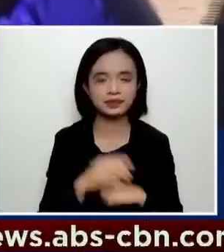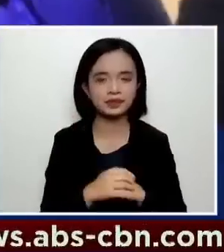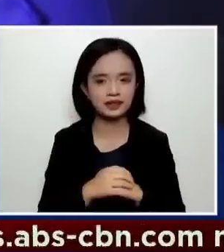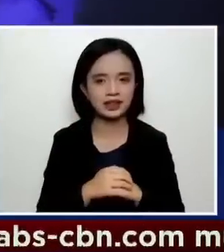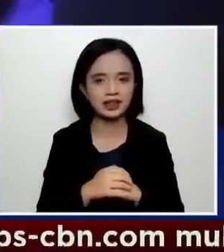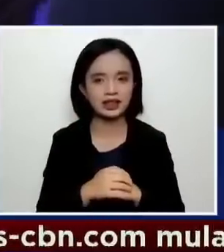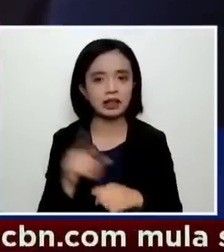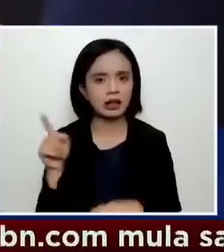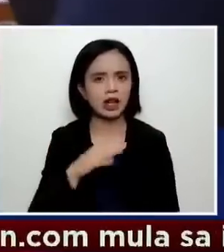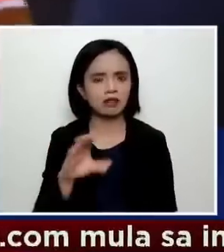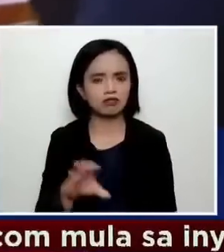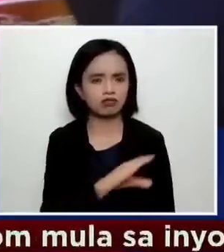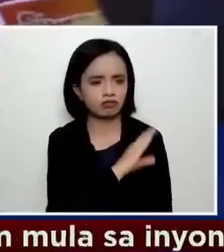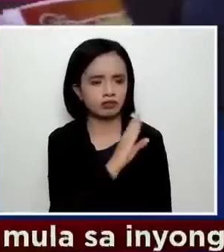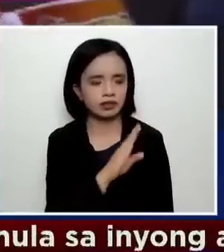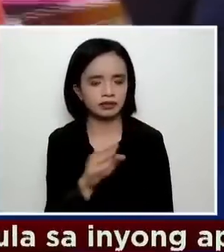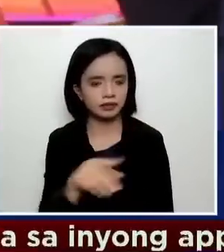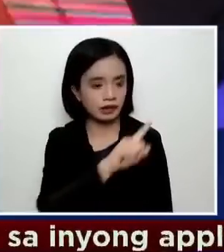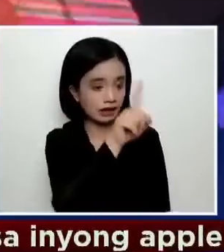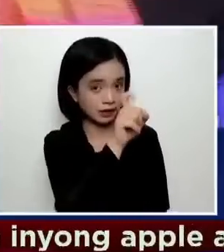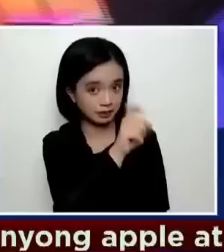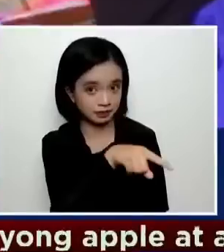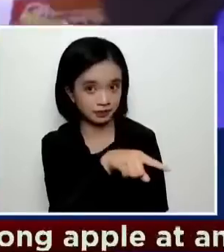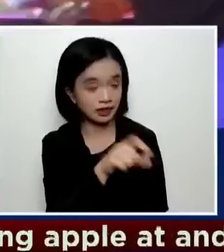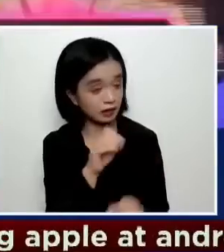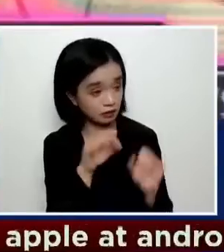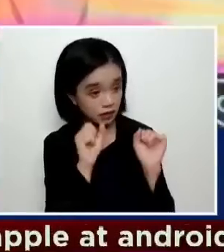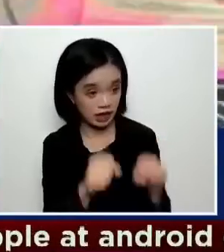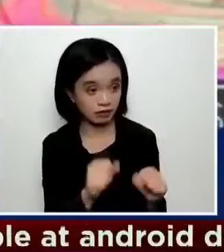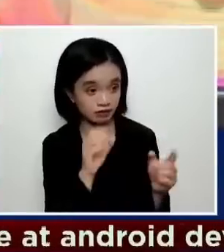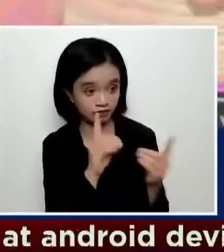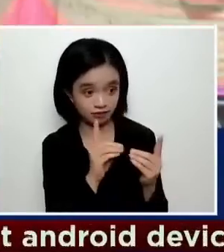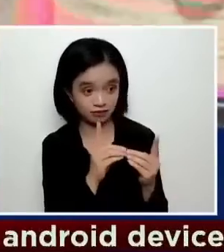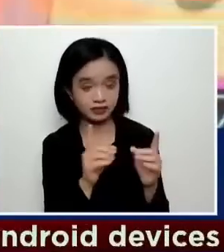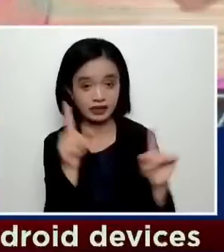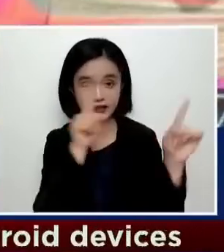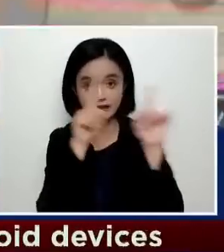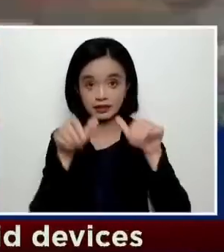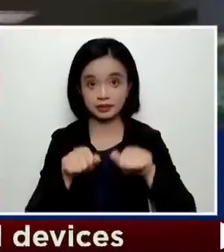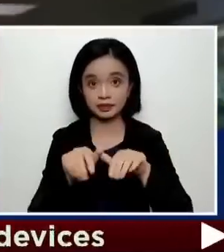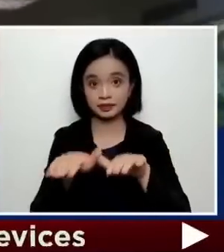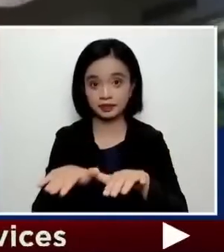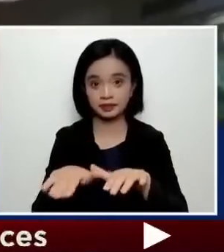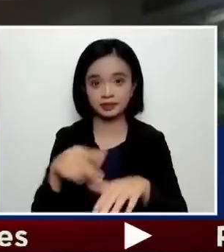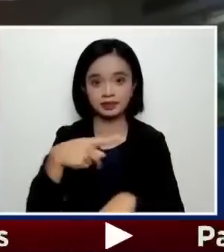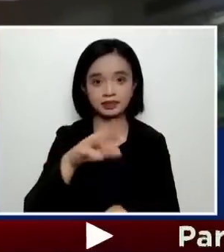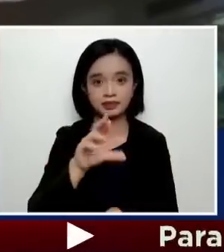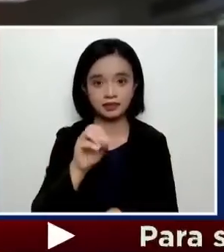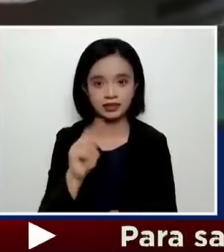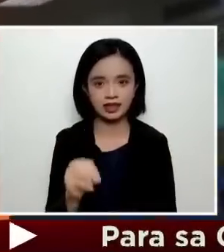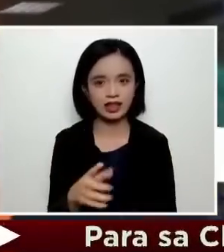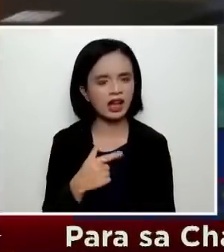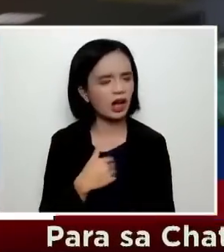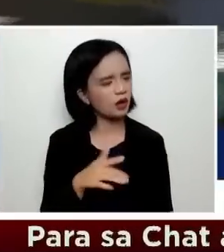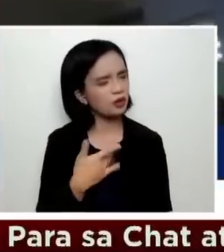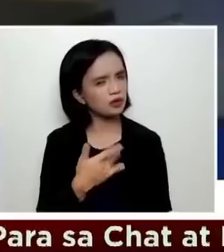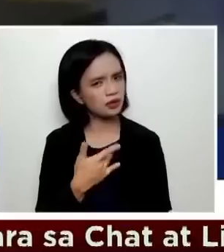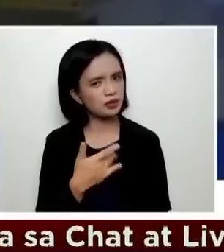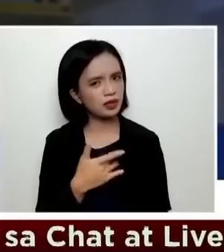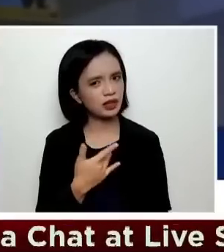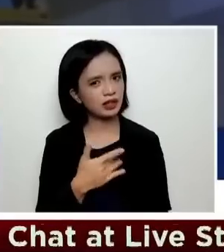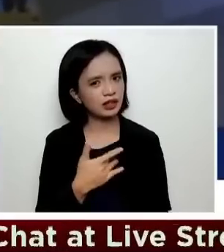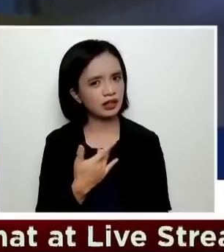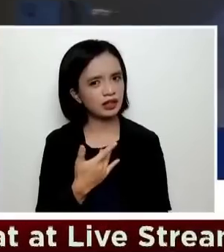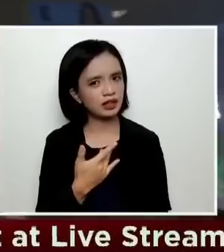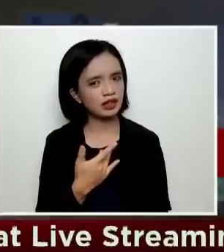Naglakas loob si Brent na tanungin si Vibory kung pwede siyang makadate sa Star Magical Prom. Pagandang ko, oras na para